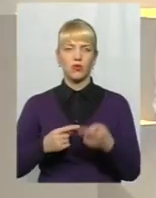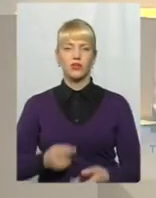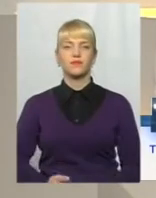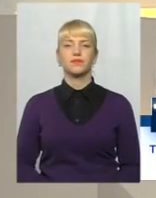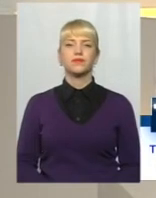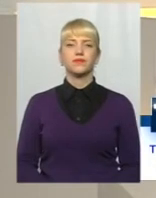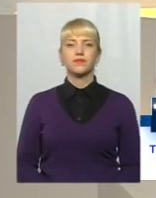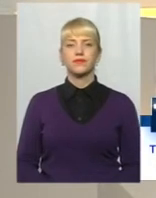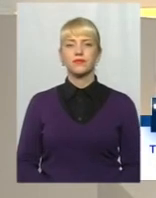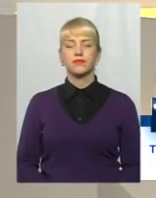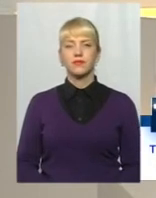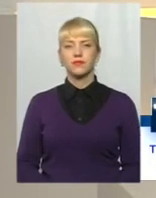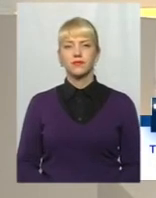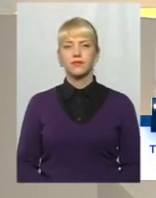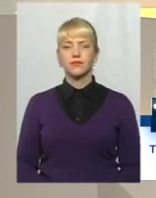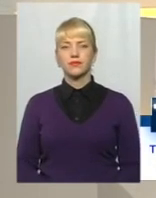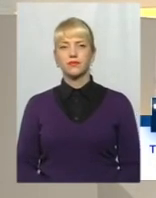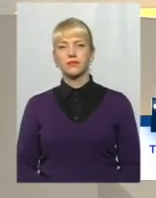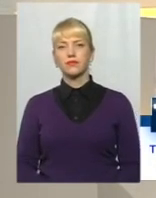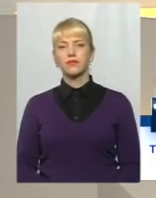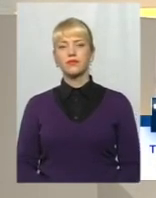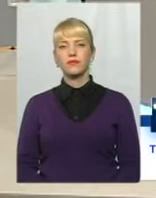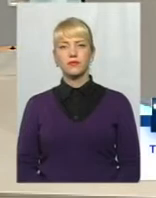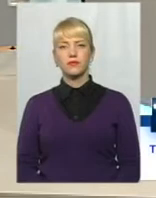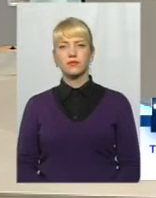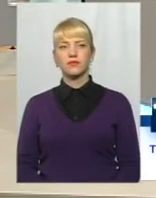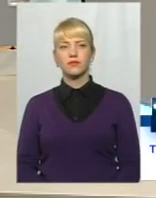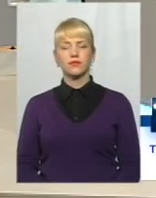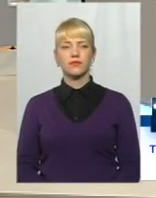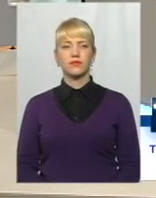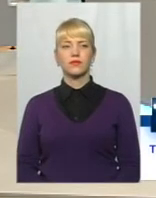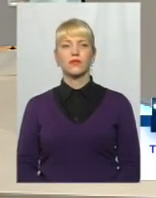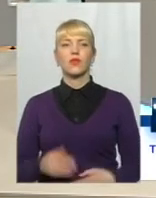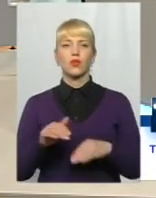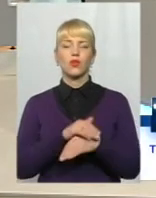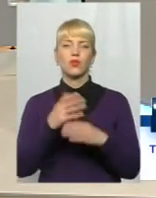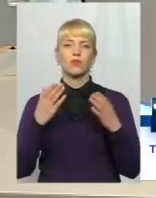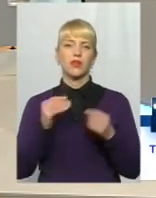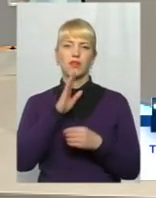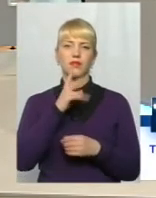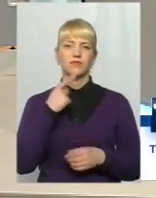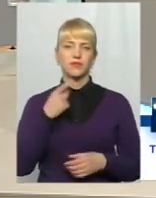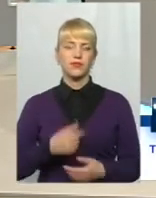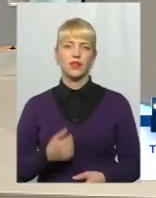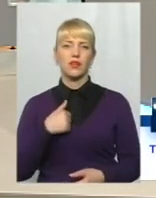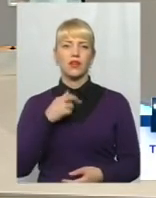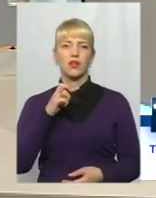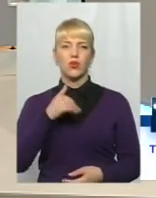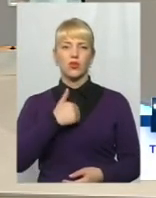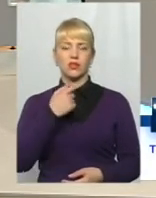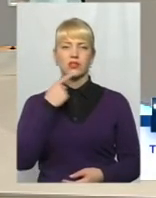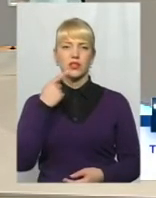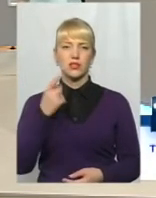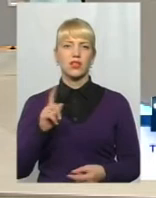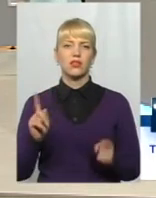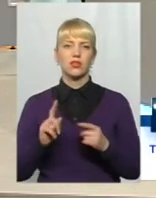послухаємо нашого телеглядача. Доброго дня. Алло. Доброго дня. Я хотіла сказати